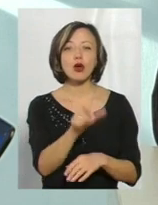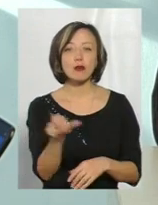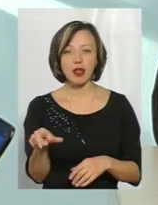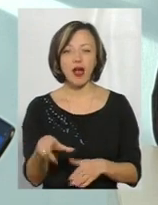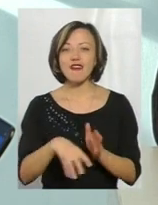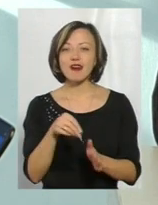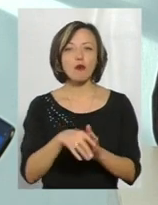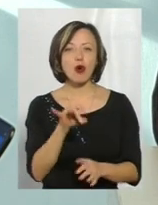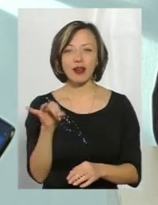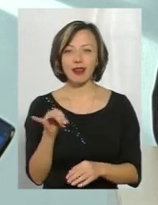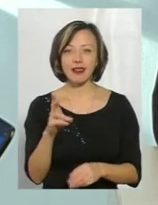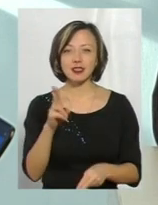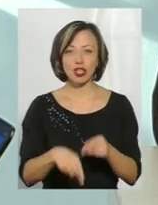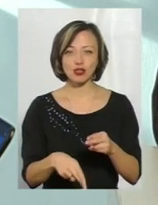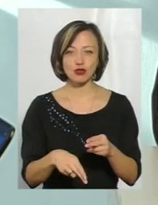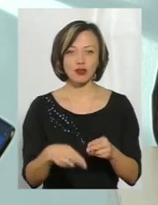не закінчуються